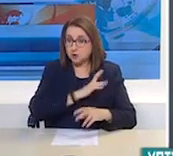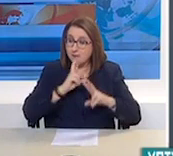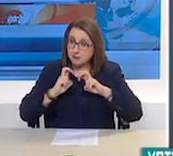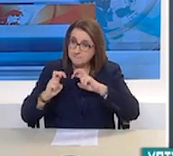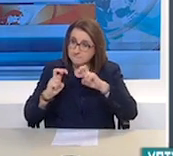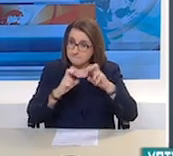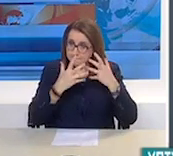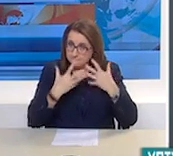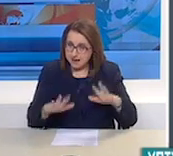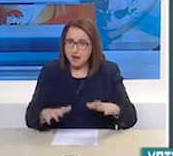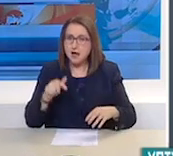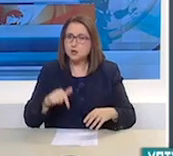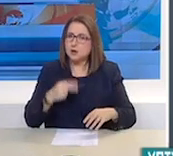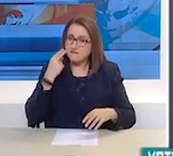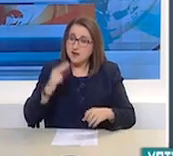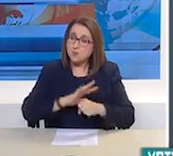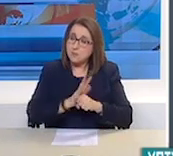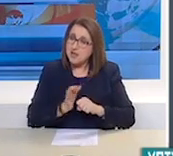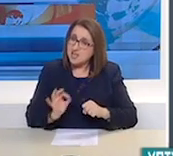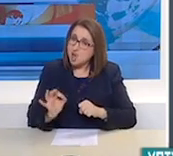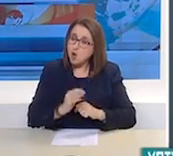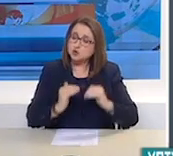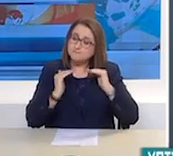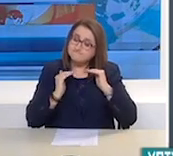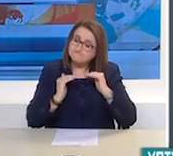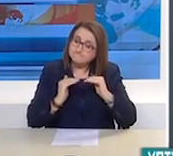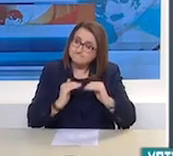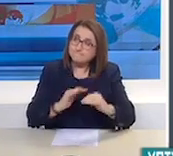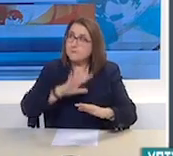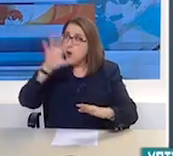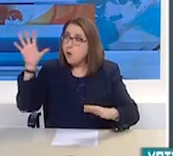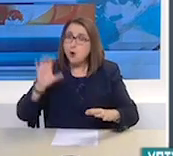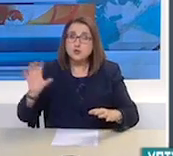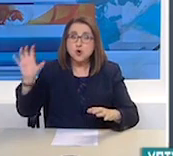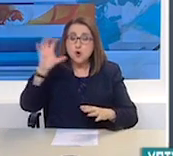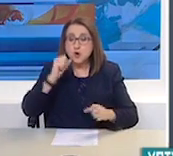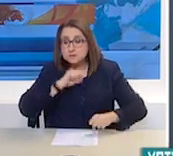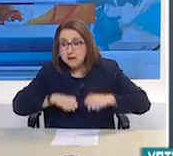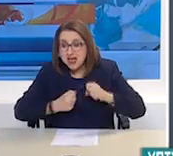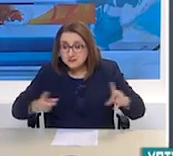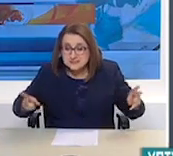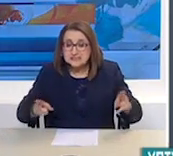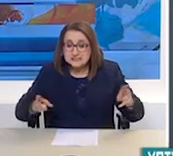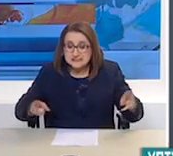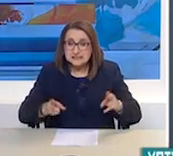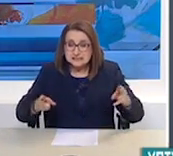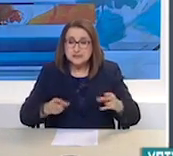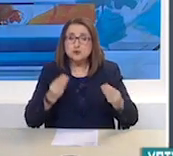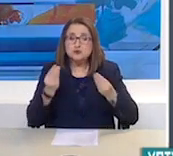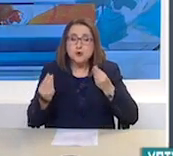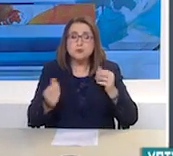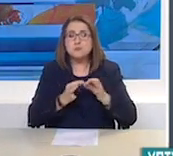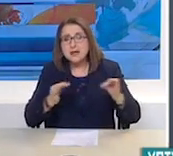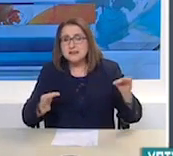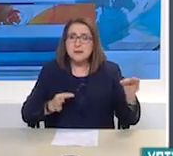Όπως παρατηρούμε, ο ιός συνεχίζει να απασχολεί όλες τις κοινωνίες του κόσμου και όλοι προσπαθούν να μειώσουν τις επιπτώσεις εφαρμόζοντας σε άλλοτε άλλο